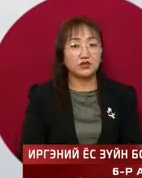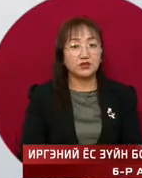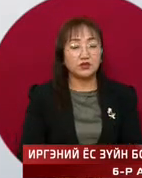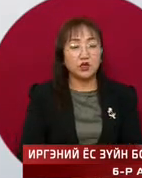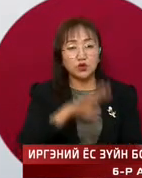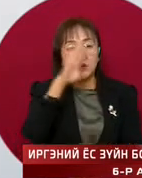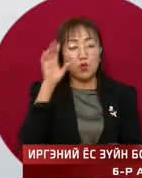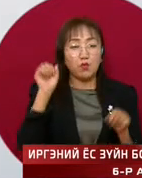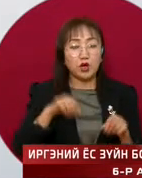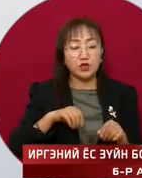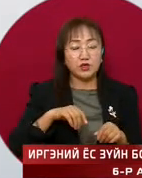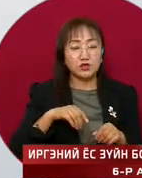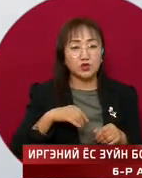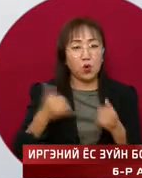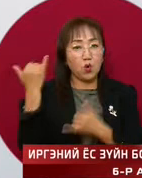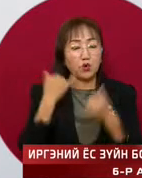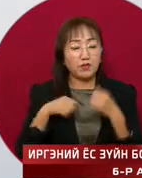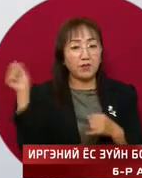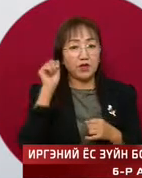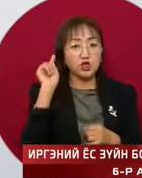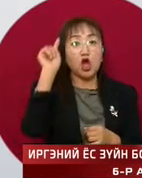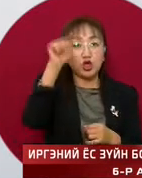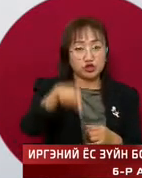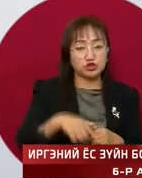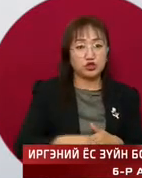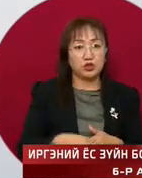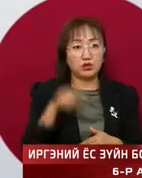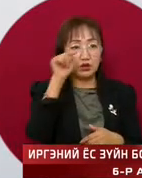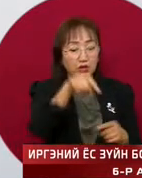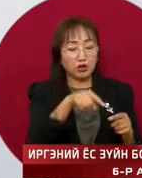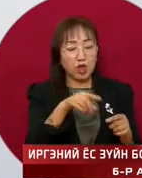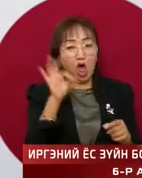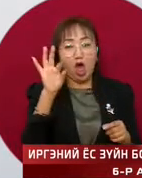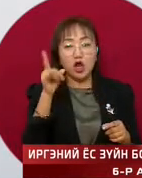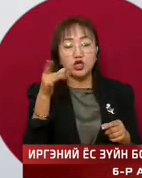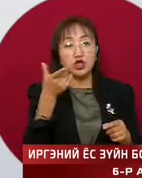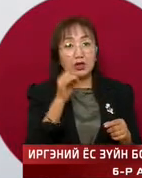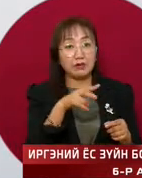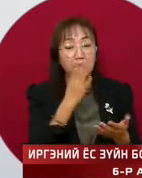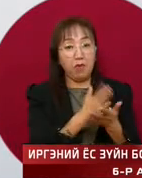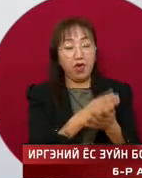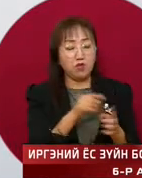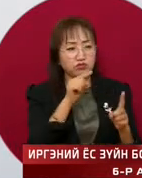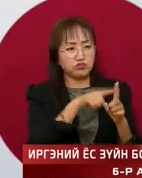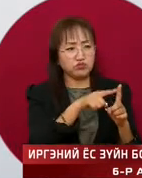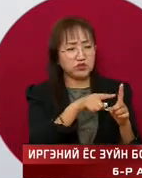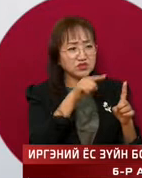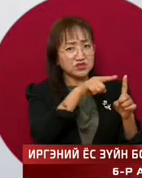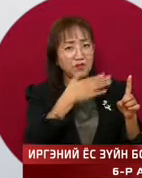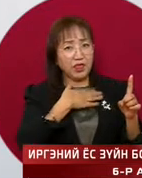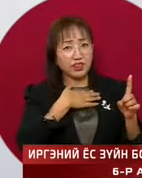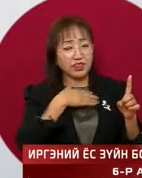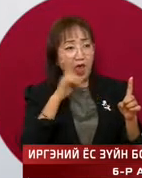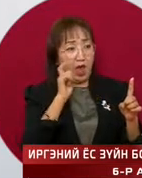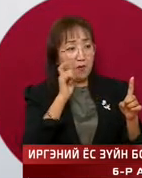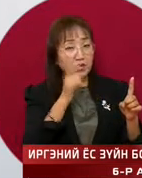Зунч болж тэд ургийн баяртаа очлоо. Тэнд оргил байв. Болроо гайхан. "Чи чинь манай